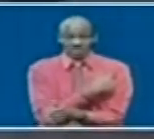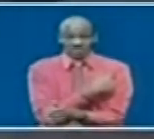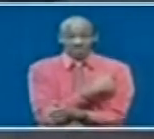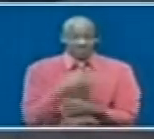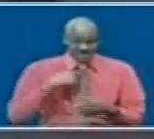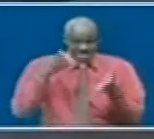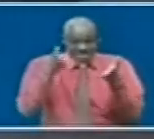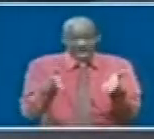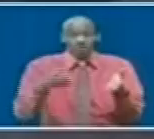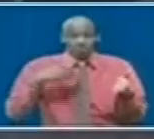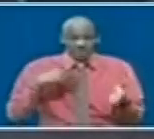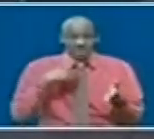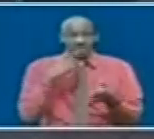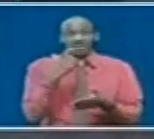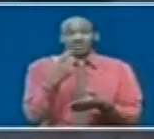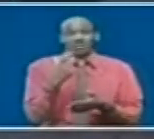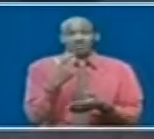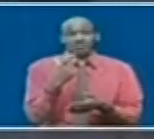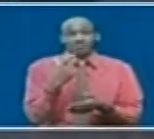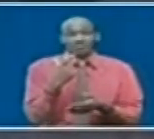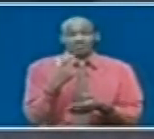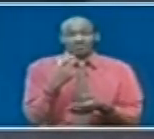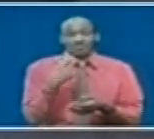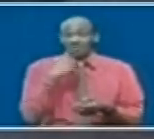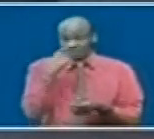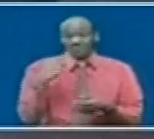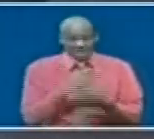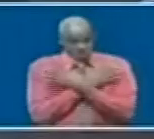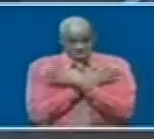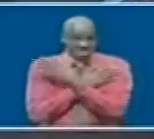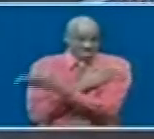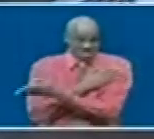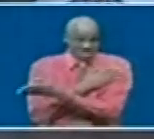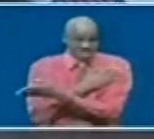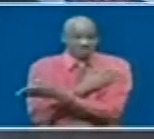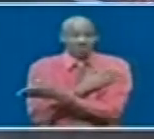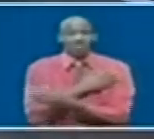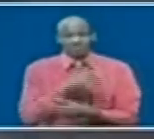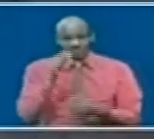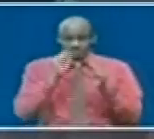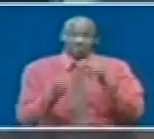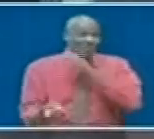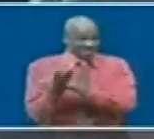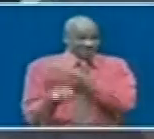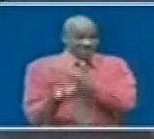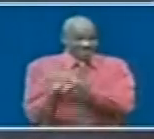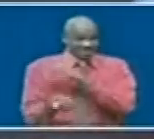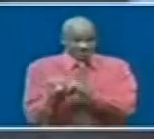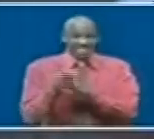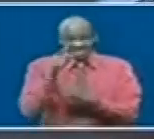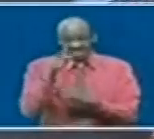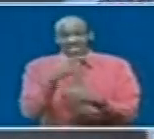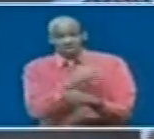going to let my colleague here to explain to you, because he's a